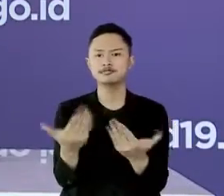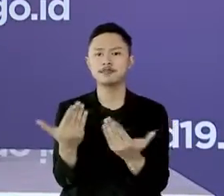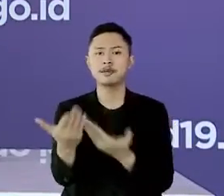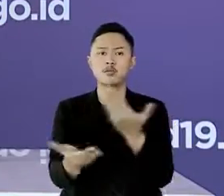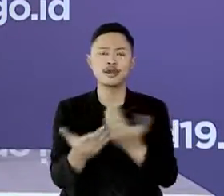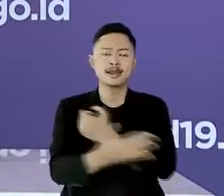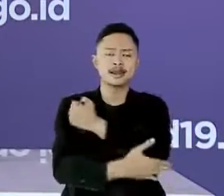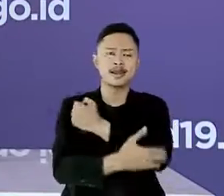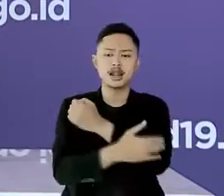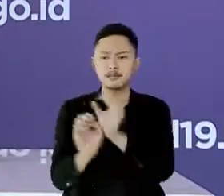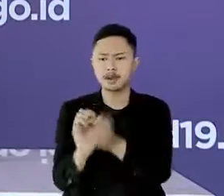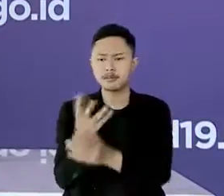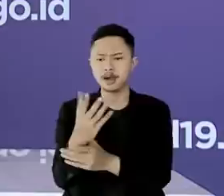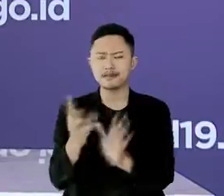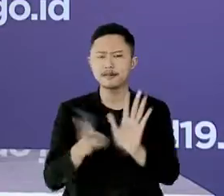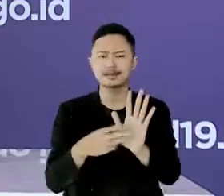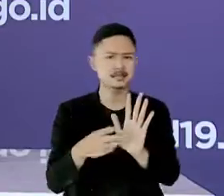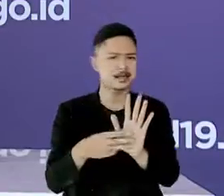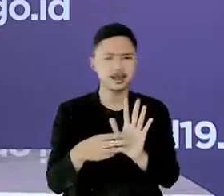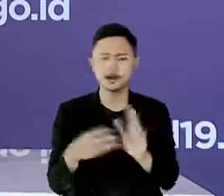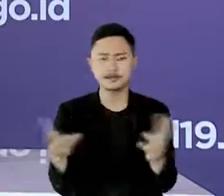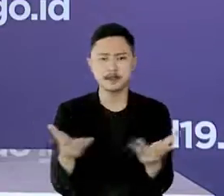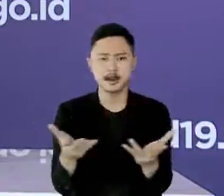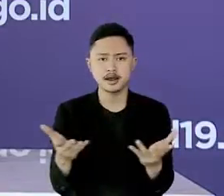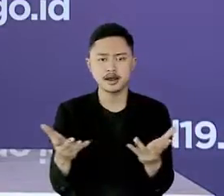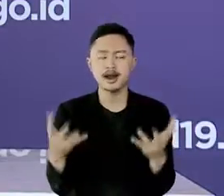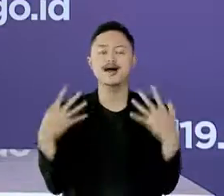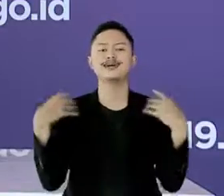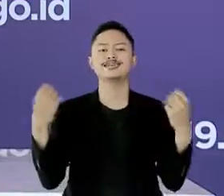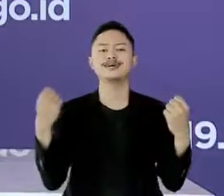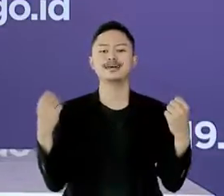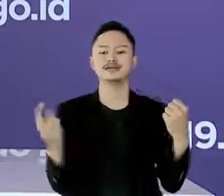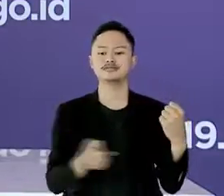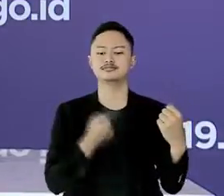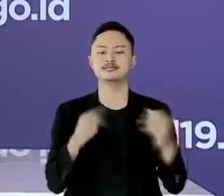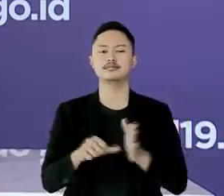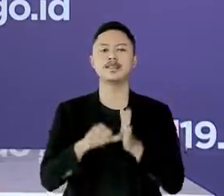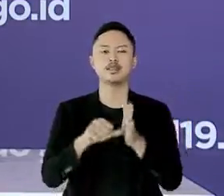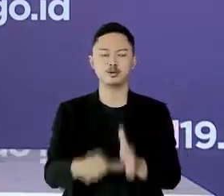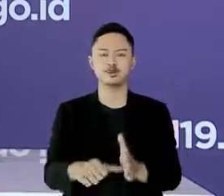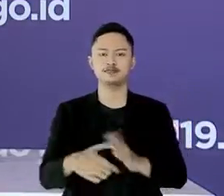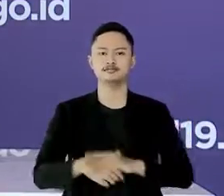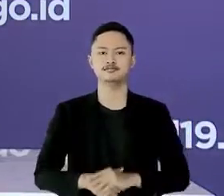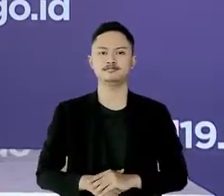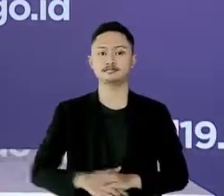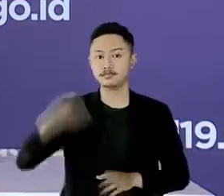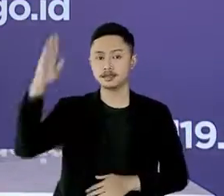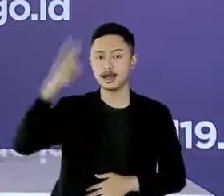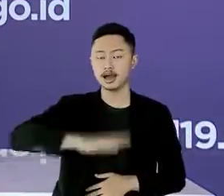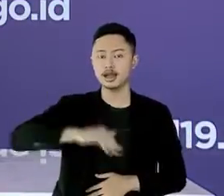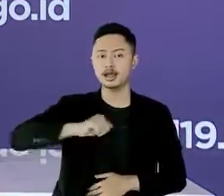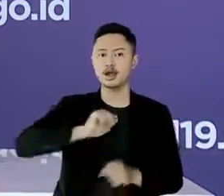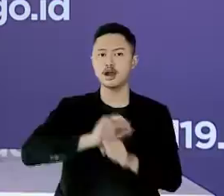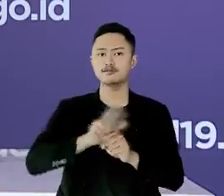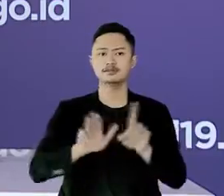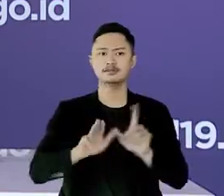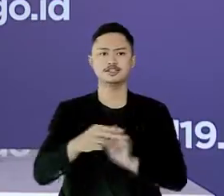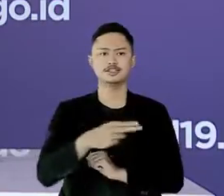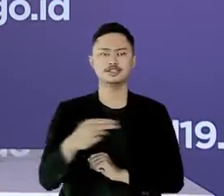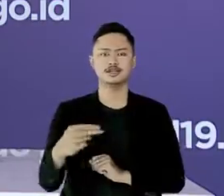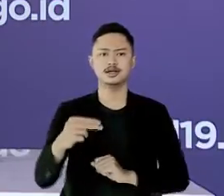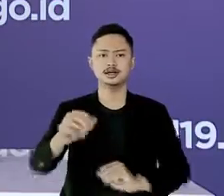mengalami masalah kesehatan pada hari ini saya akan menyampaikan perkembangan copy 19 di Indonesia